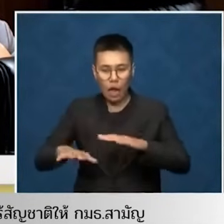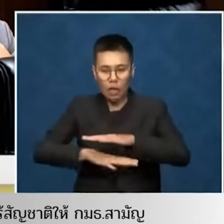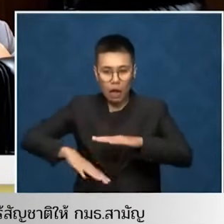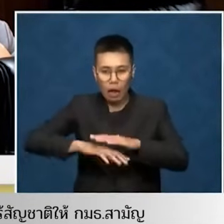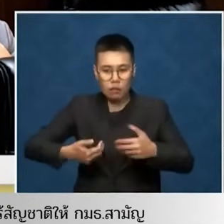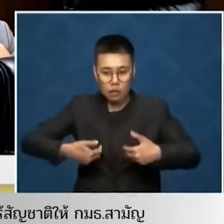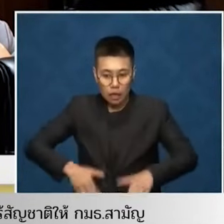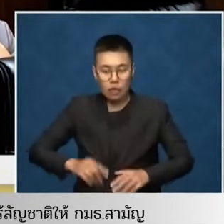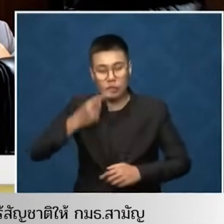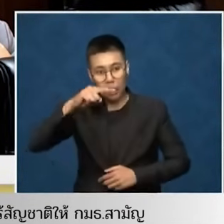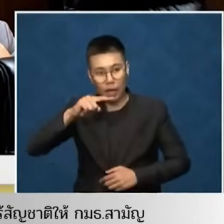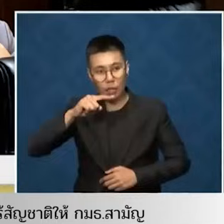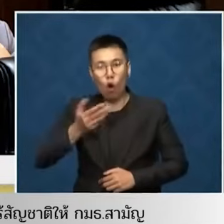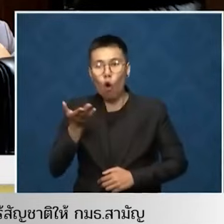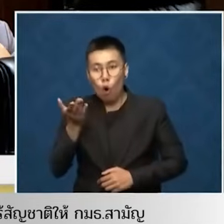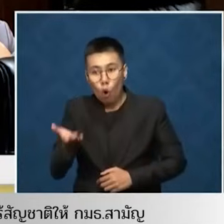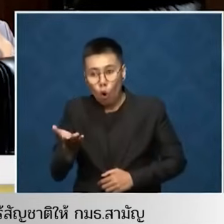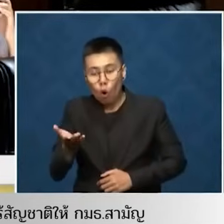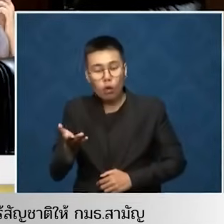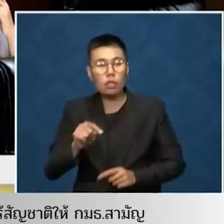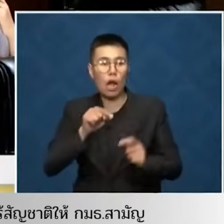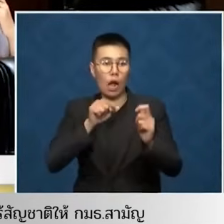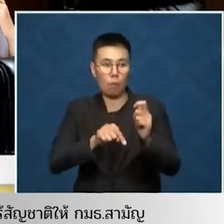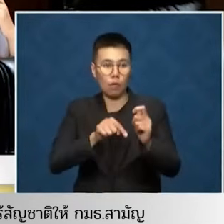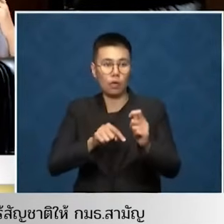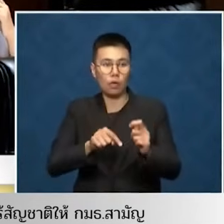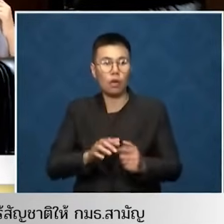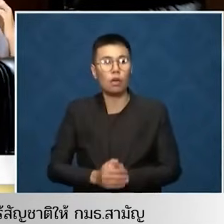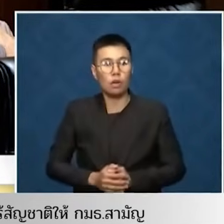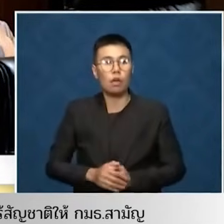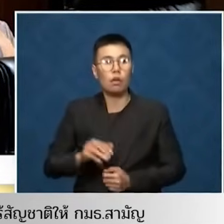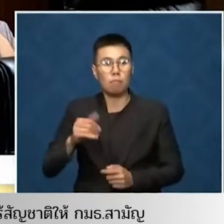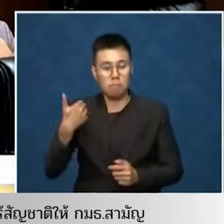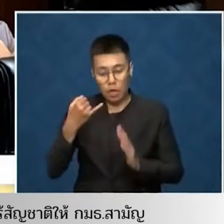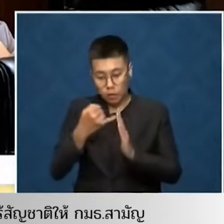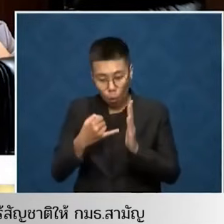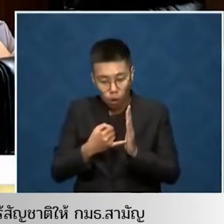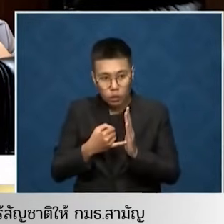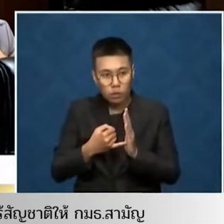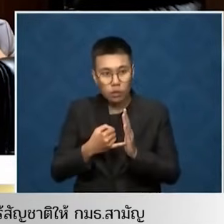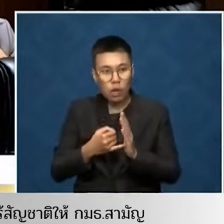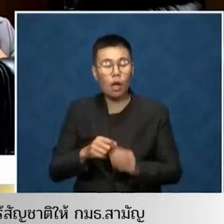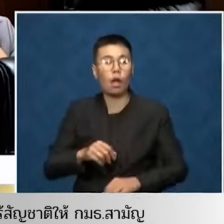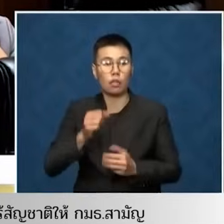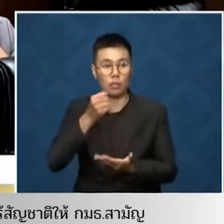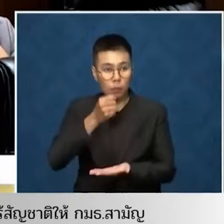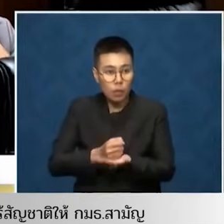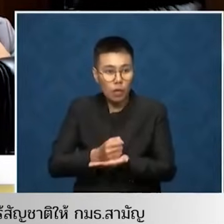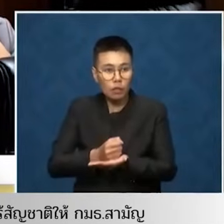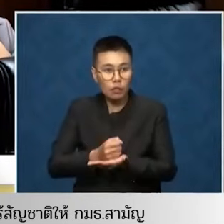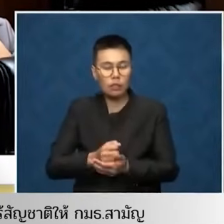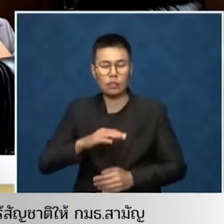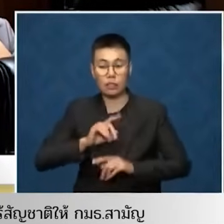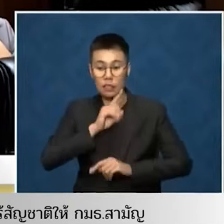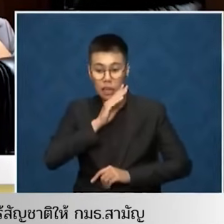องไปยื่นคำร้องขอสัญชาติที่ทำการอำเภอสำนักงานทะเบียนท้องถิ่นสำนักบริหารงานทะเบียนแต่หากท่านเติบโต